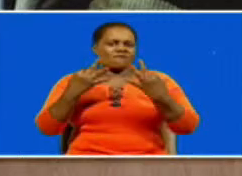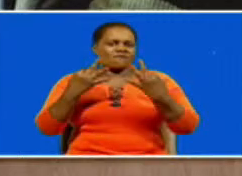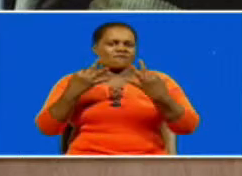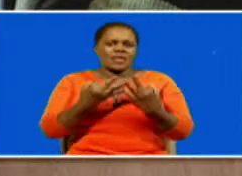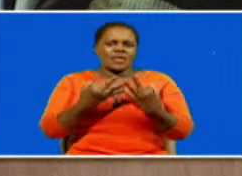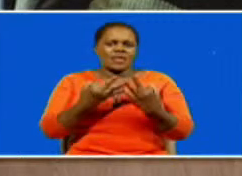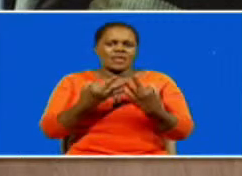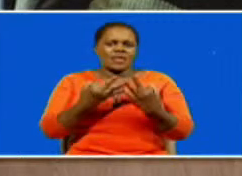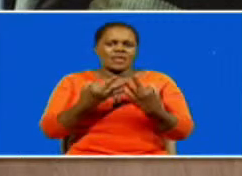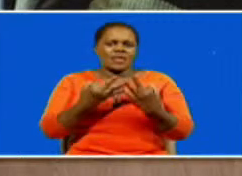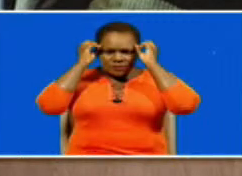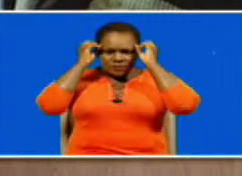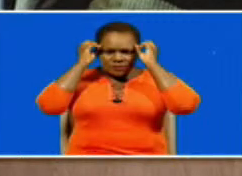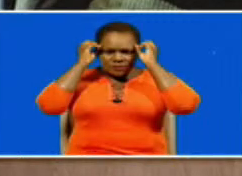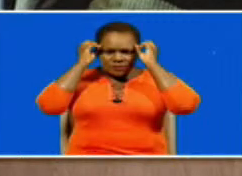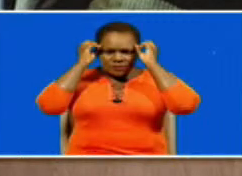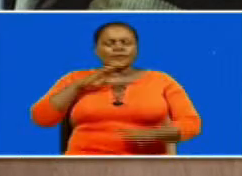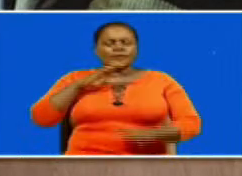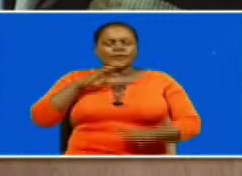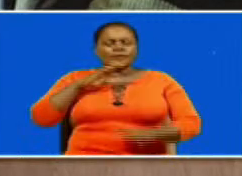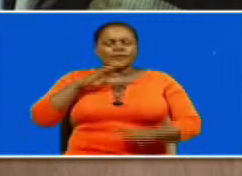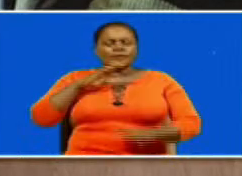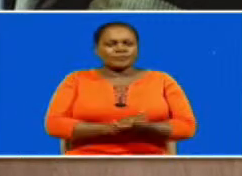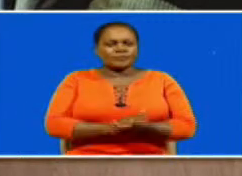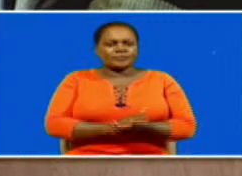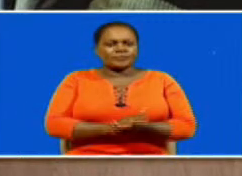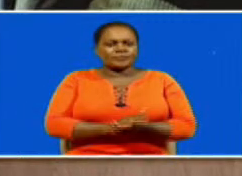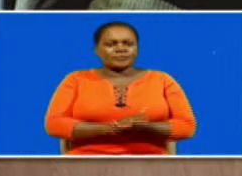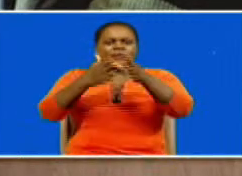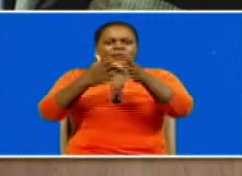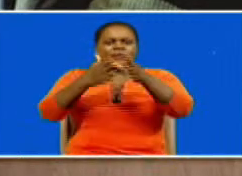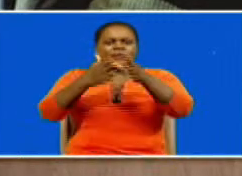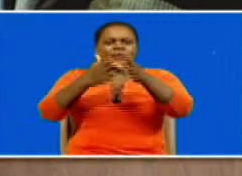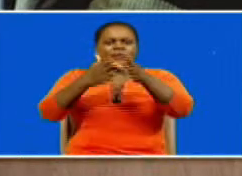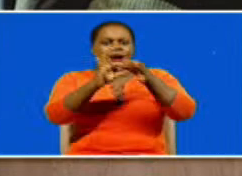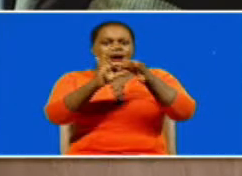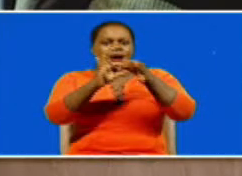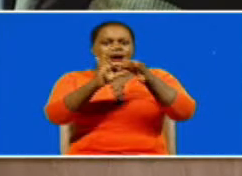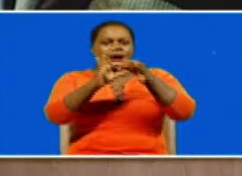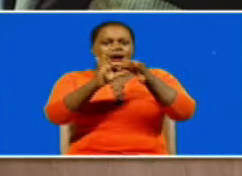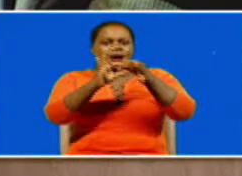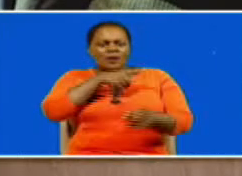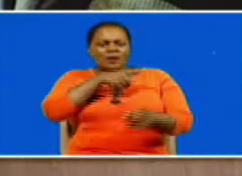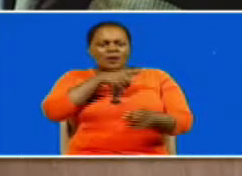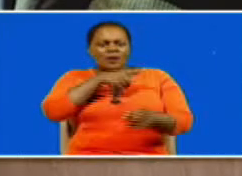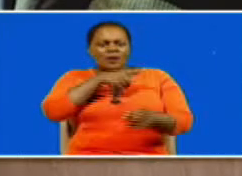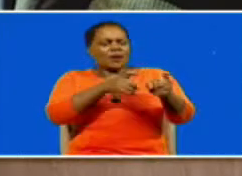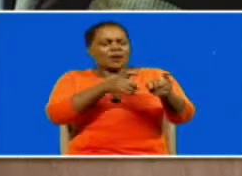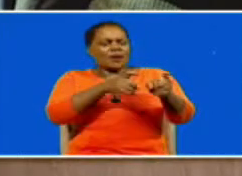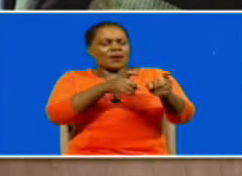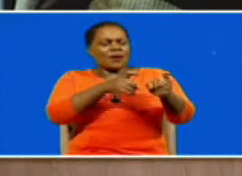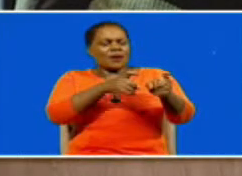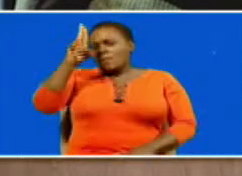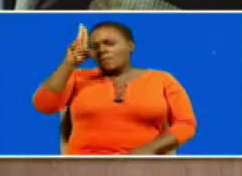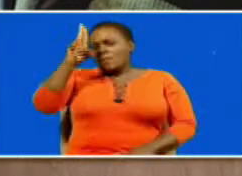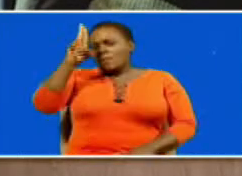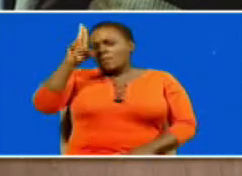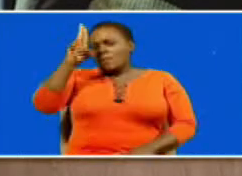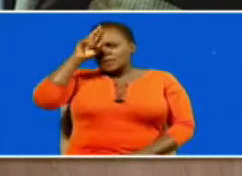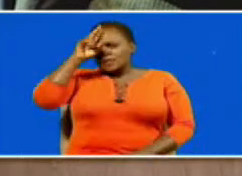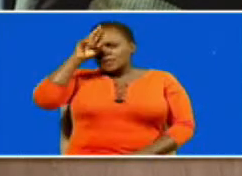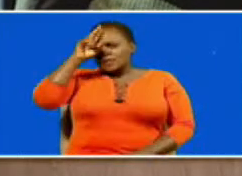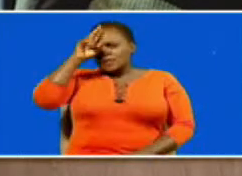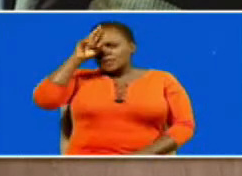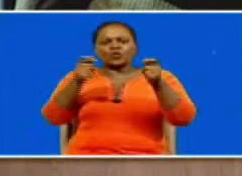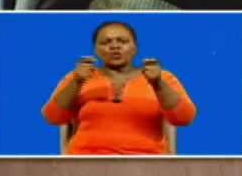ya Mayange. Mtazamaji, tukiendelea, kinara wa Azimio Raila Odinga ameshtumu vikali jinsi maafisa usalama walivyokabiliana